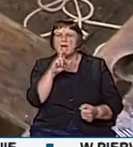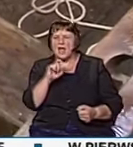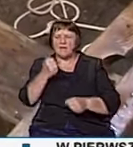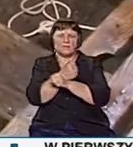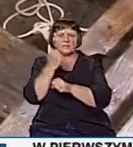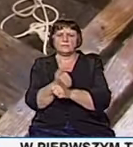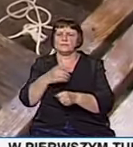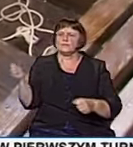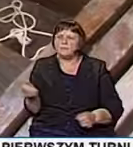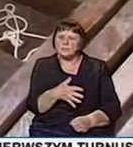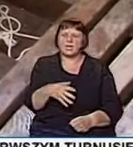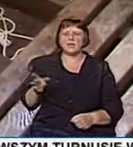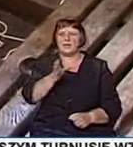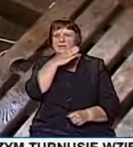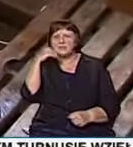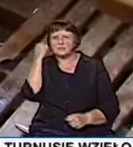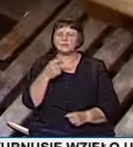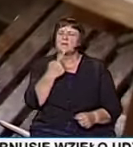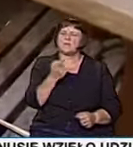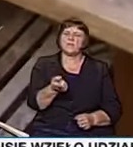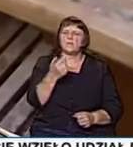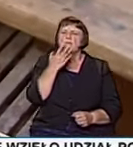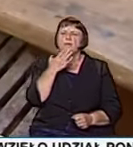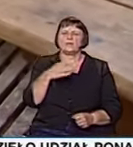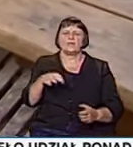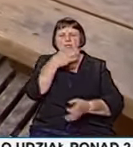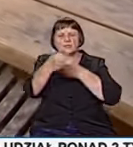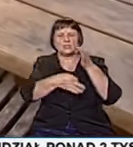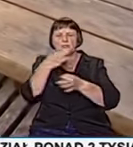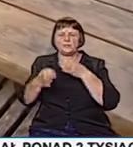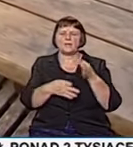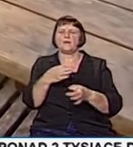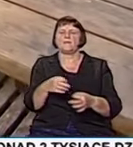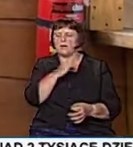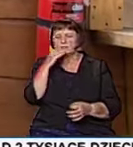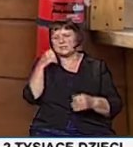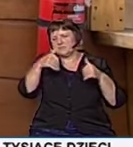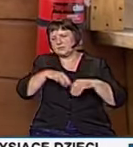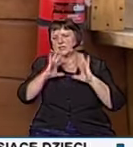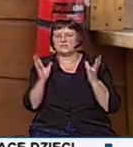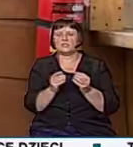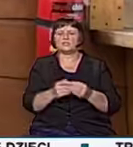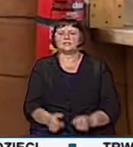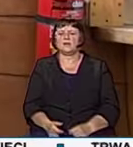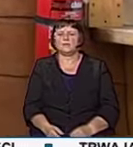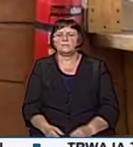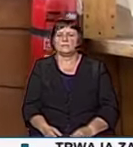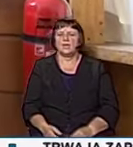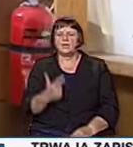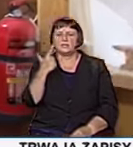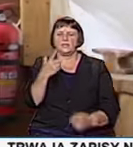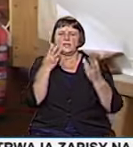piachy. Ale jak z uśmiechem podkreśla pan Witkowski, ze śpiewem na ustach można wszystko. Dwie najważniejsze książki.